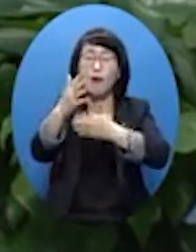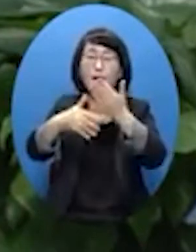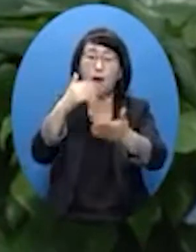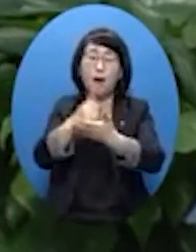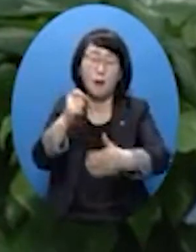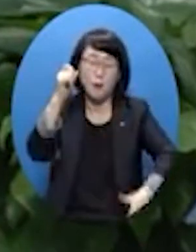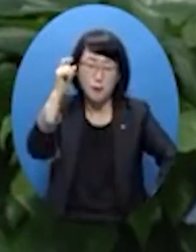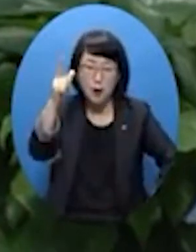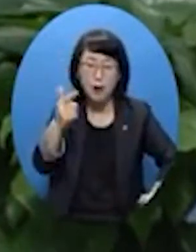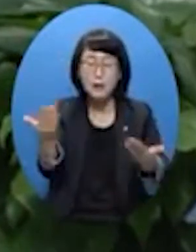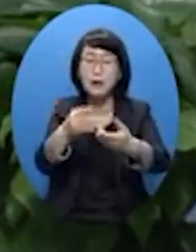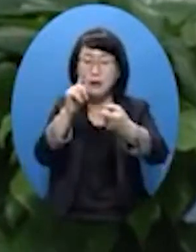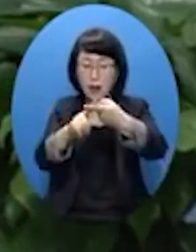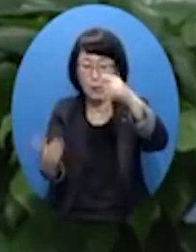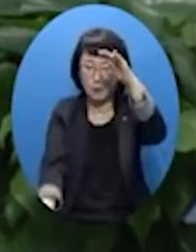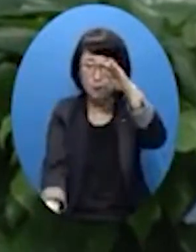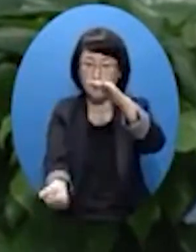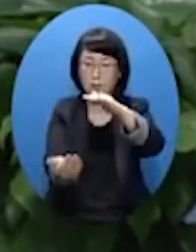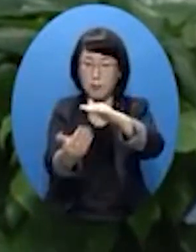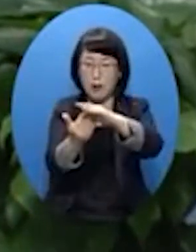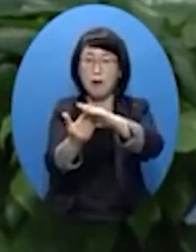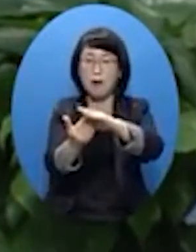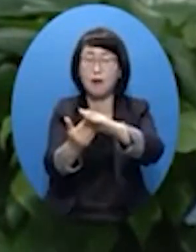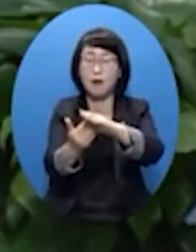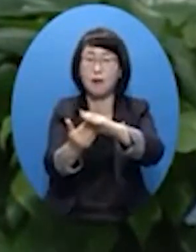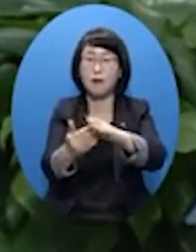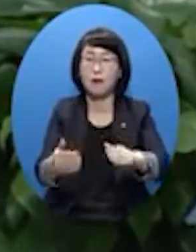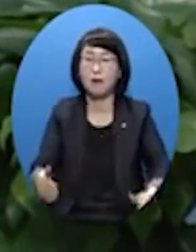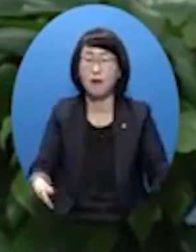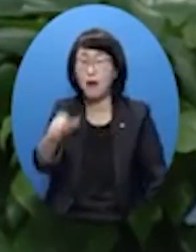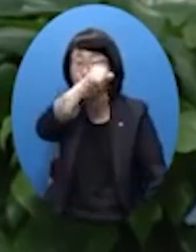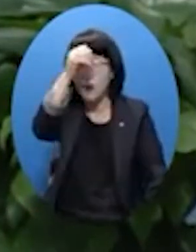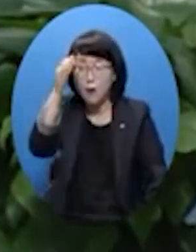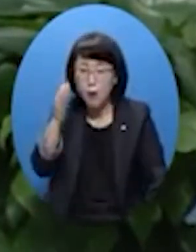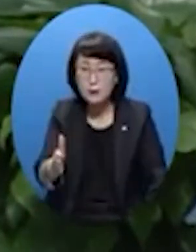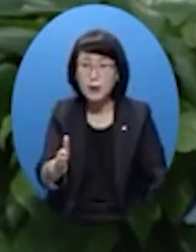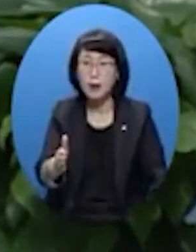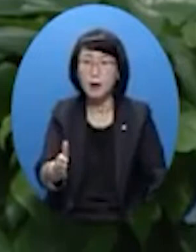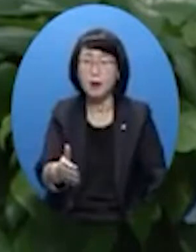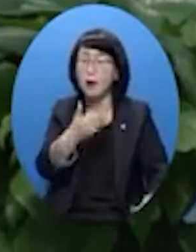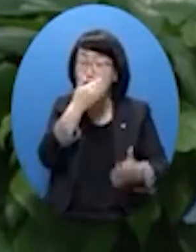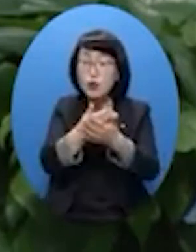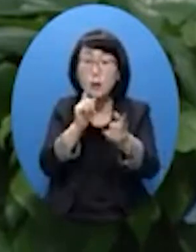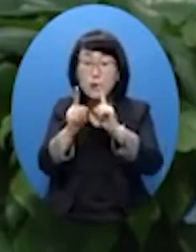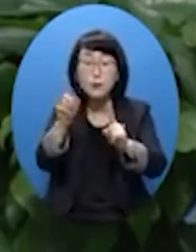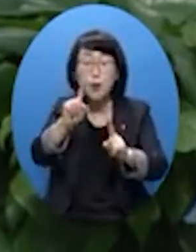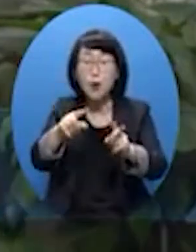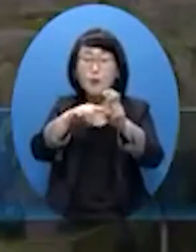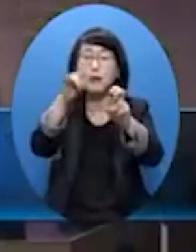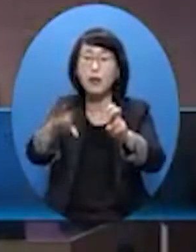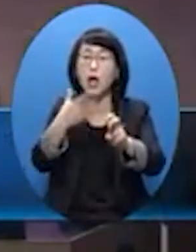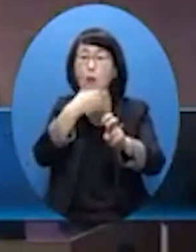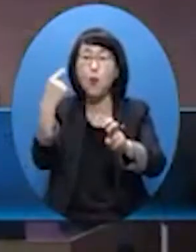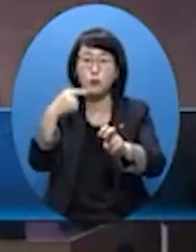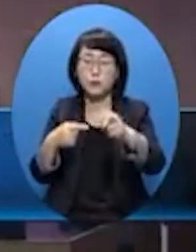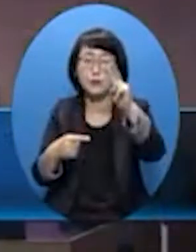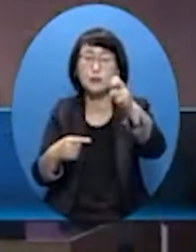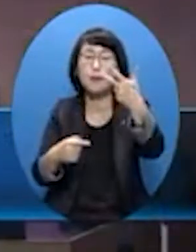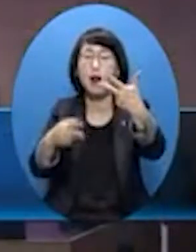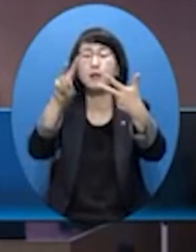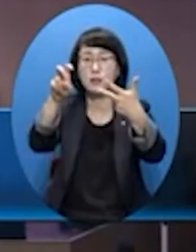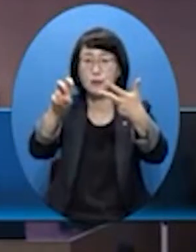역사를 이룬 하나님의 종이 되었습니다 한 표 3 붙도록 특이한 말씀이 마태복음 28장 20절 입니다